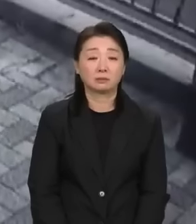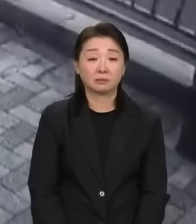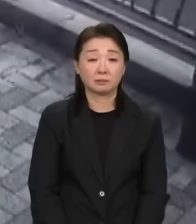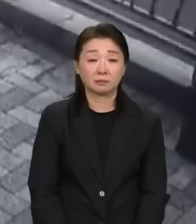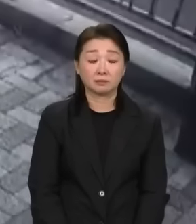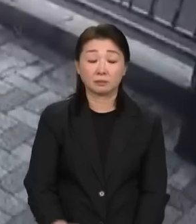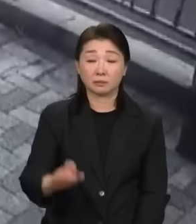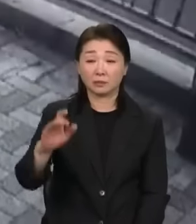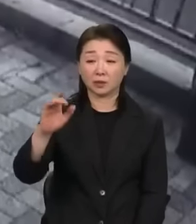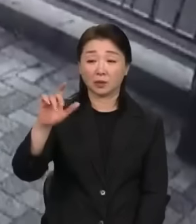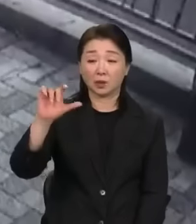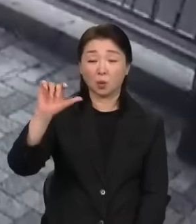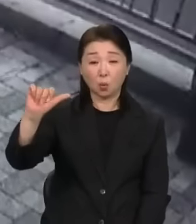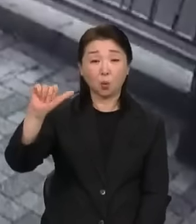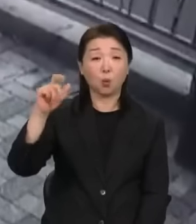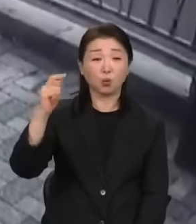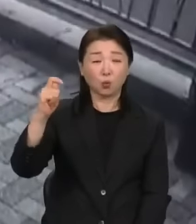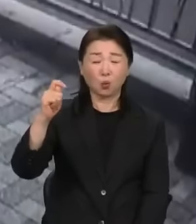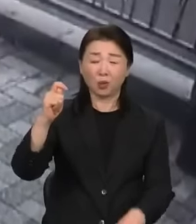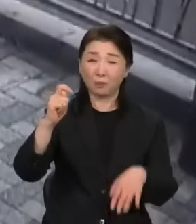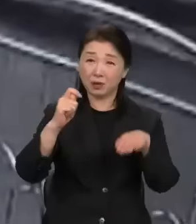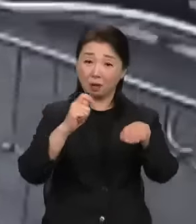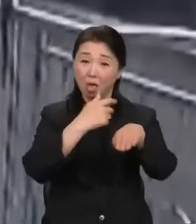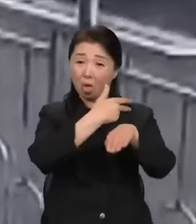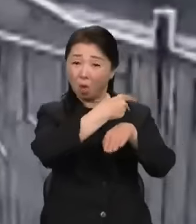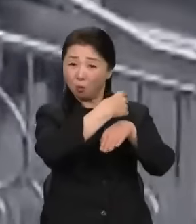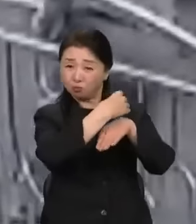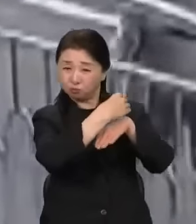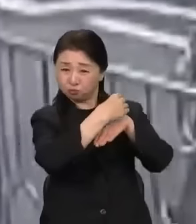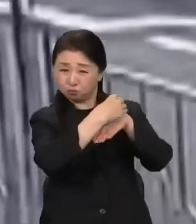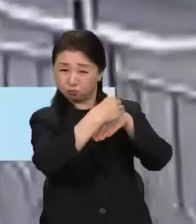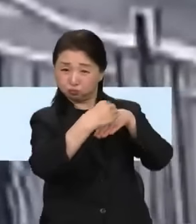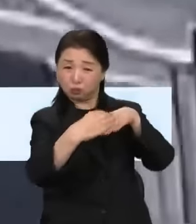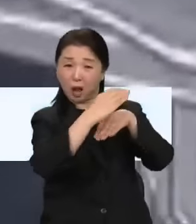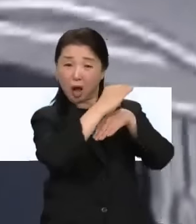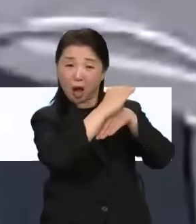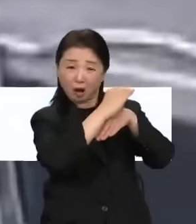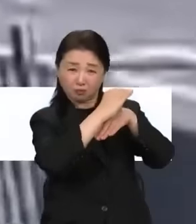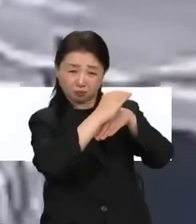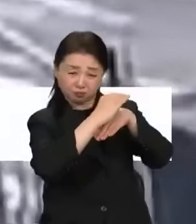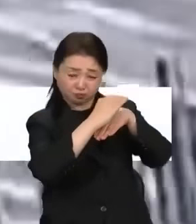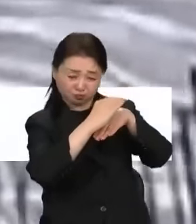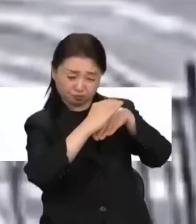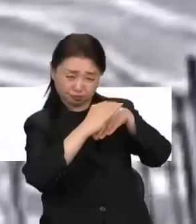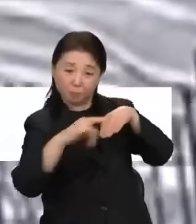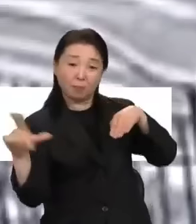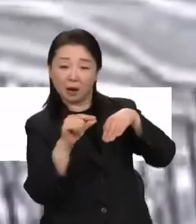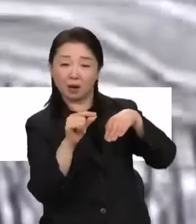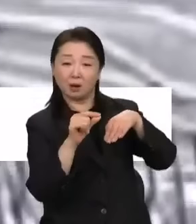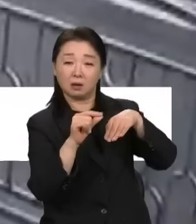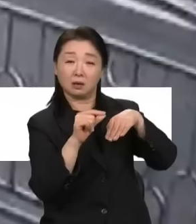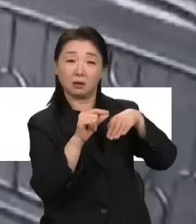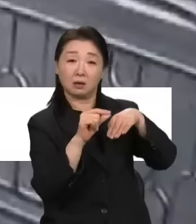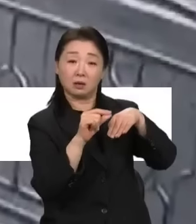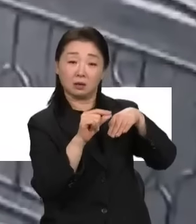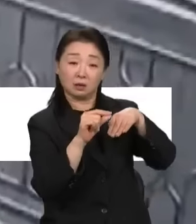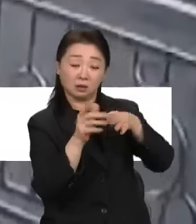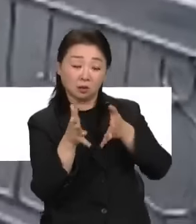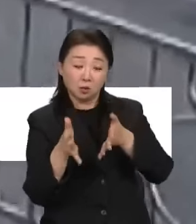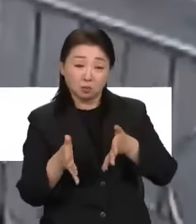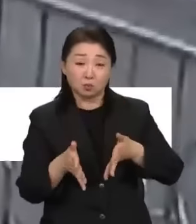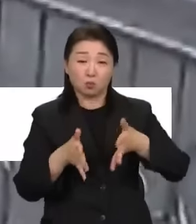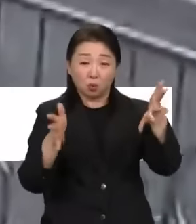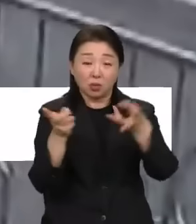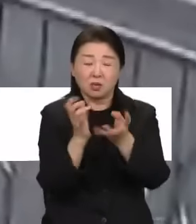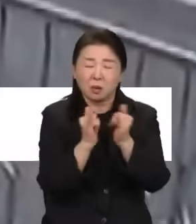5톤 정화조 차량이 뒤로 밀리기 시작합니다. 내리막길의 속력은 걷잡을 수 없이 빨라집니다. 도로에 있던